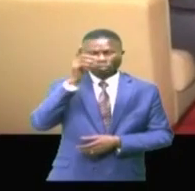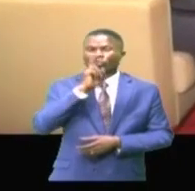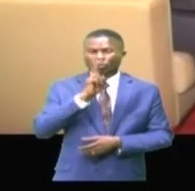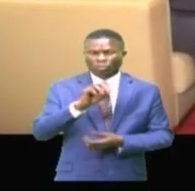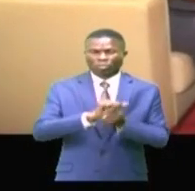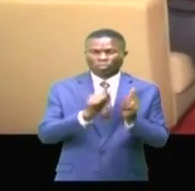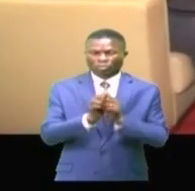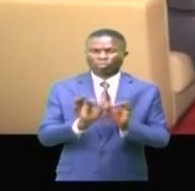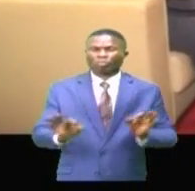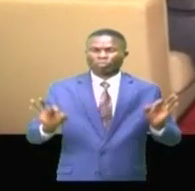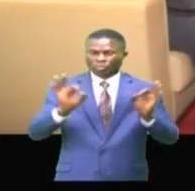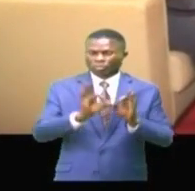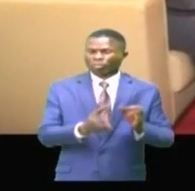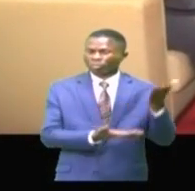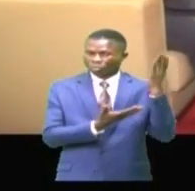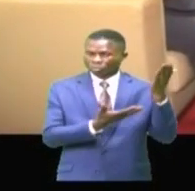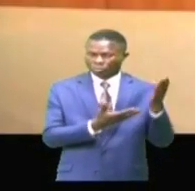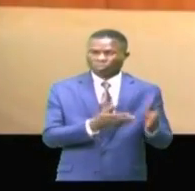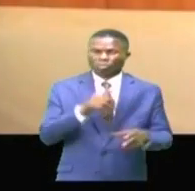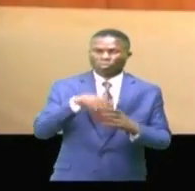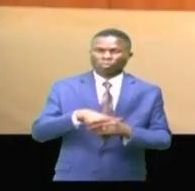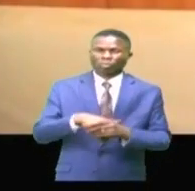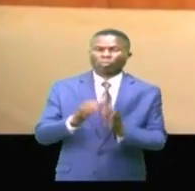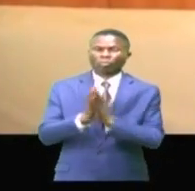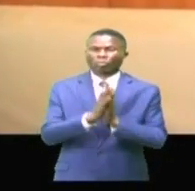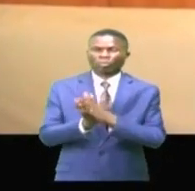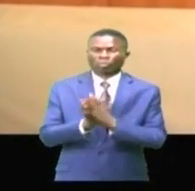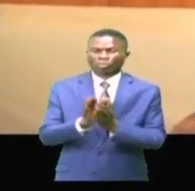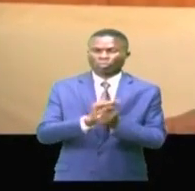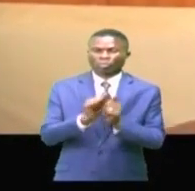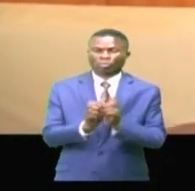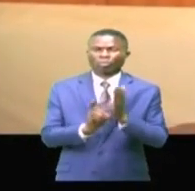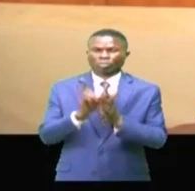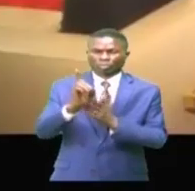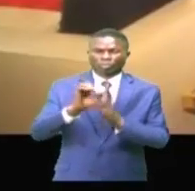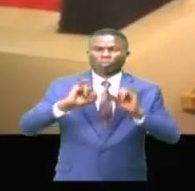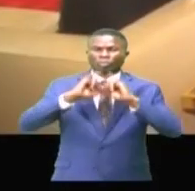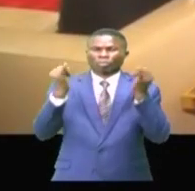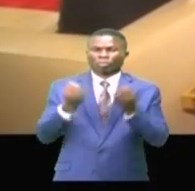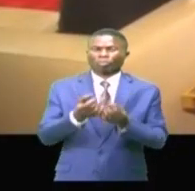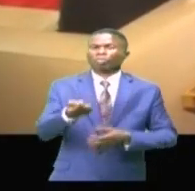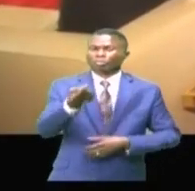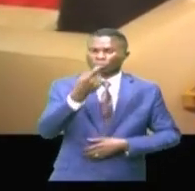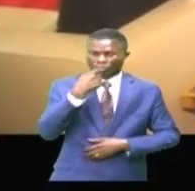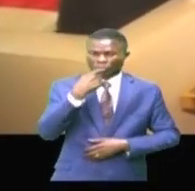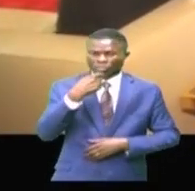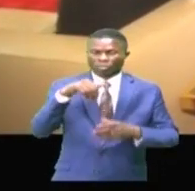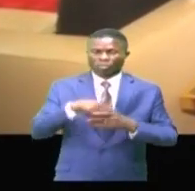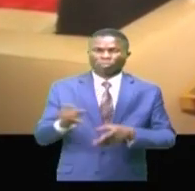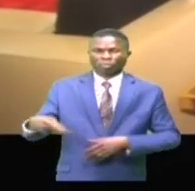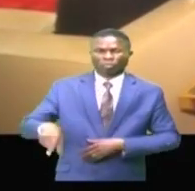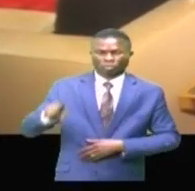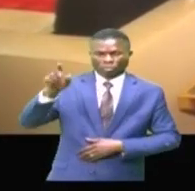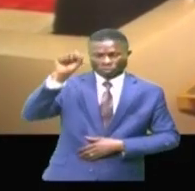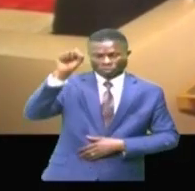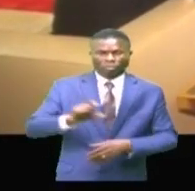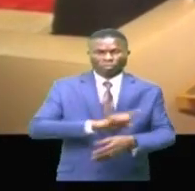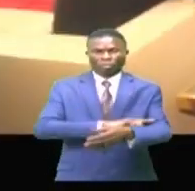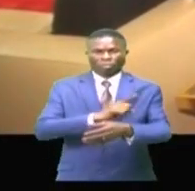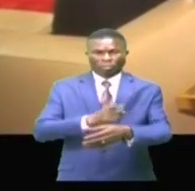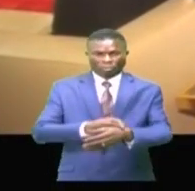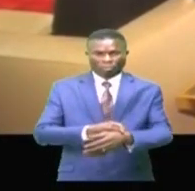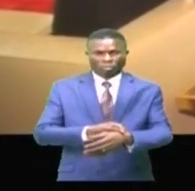l'importance capitale de l'industrie pharmaceutique dont la province du Sud qui vaut